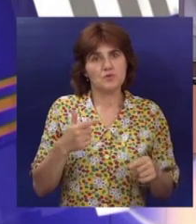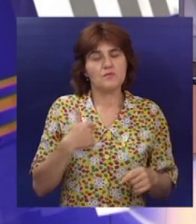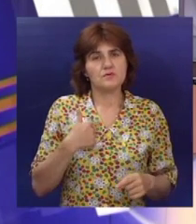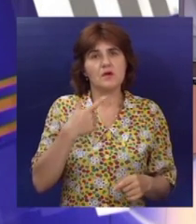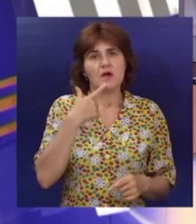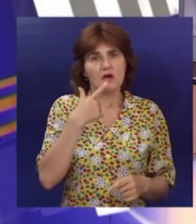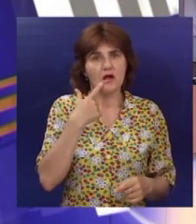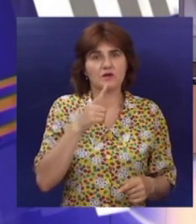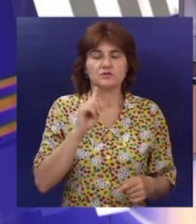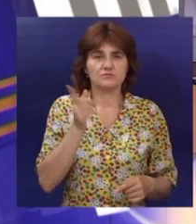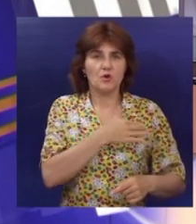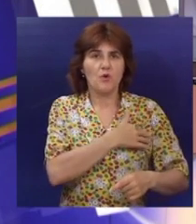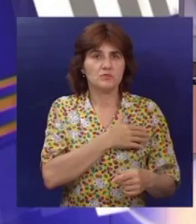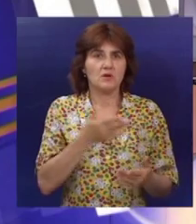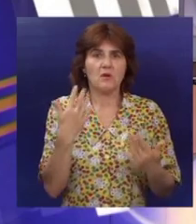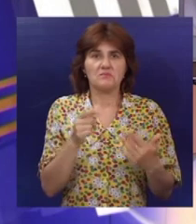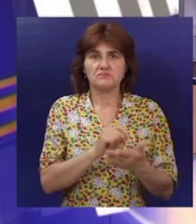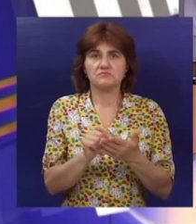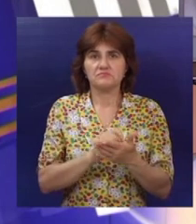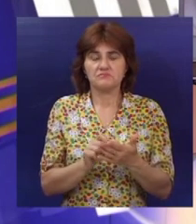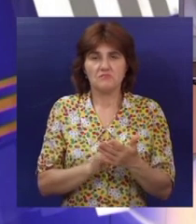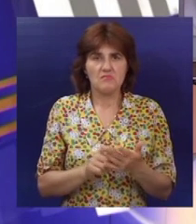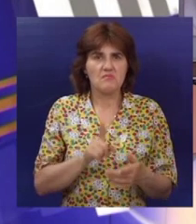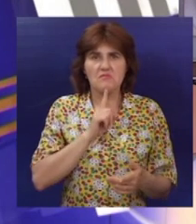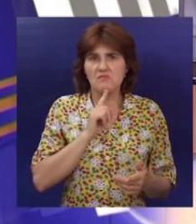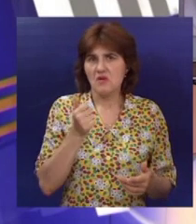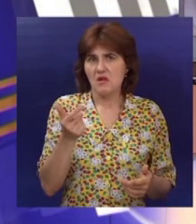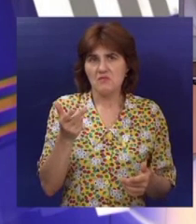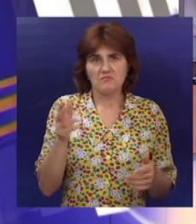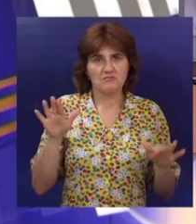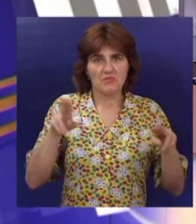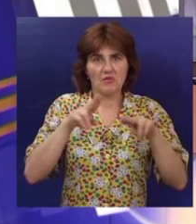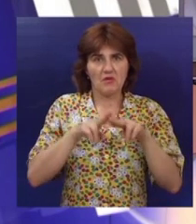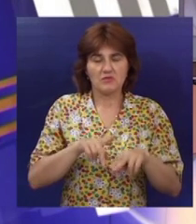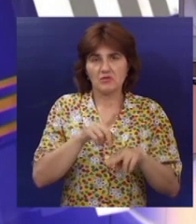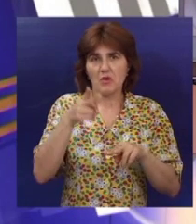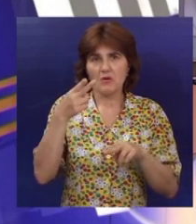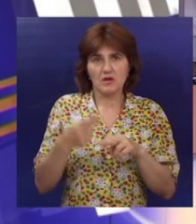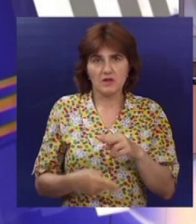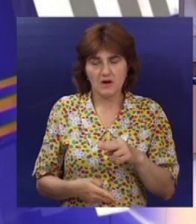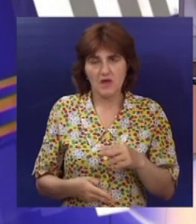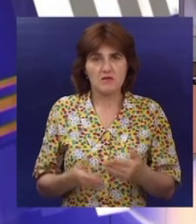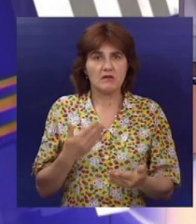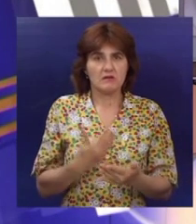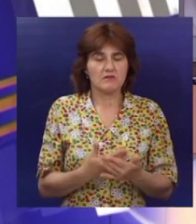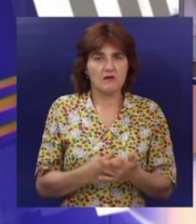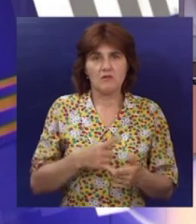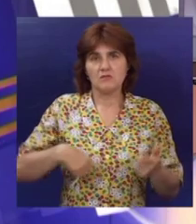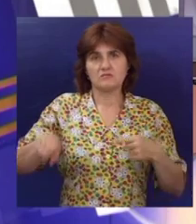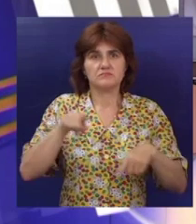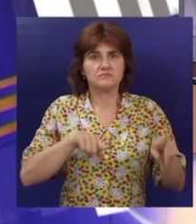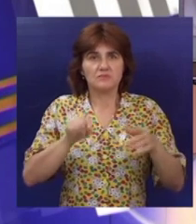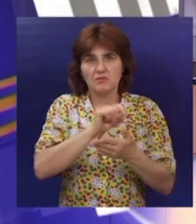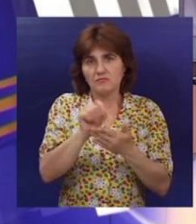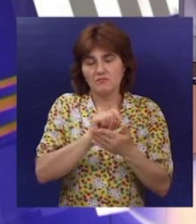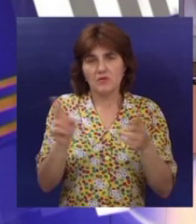kažem da su se naši kandidati očigledno veoma dobro pripremili. Veoma mali broj njih je ostao do završetka polaganja. Oni najbolje